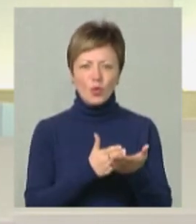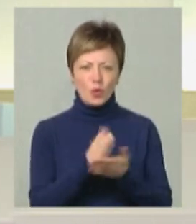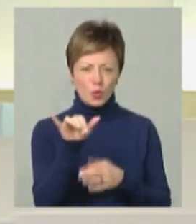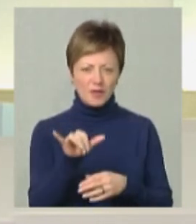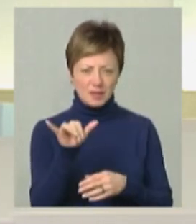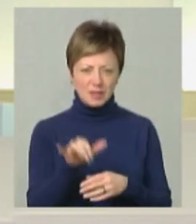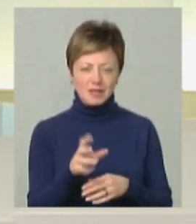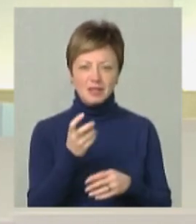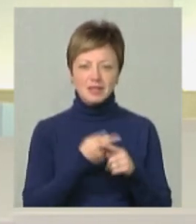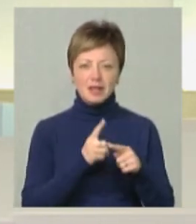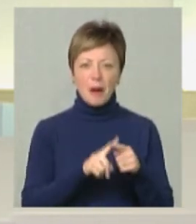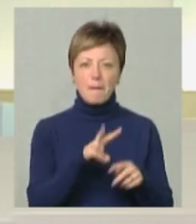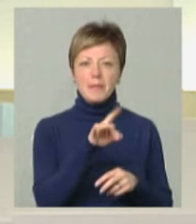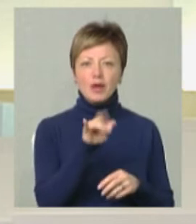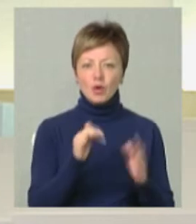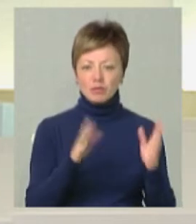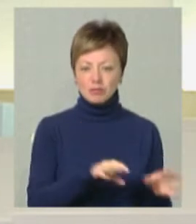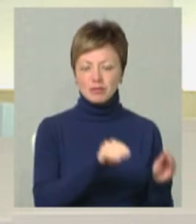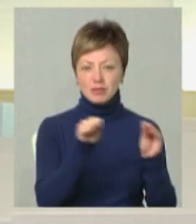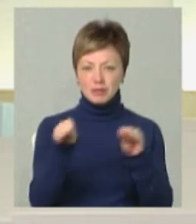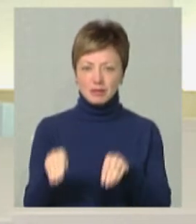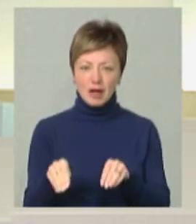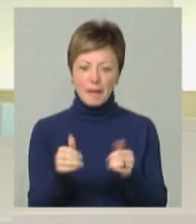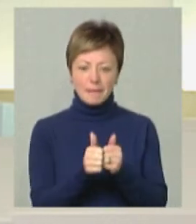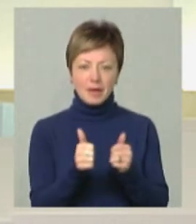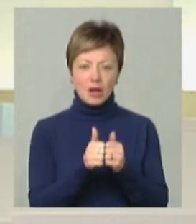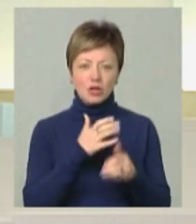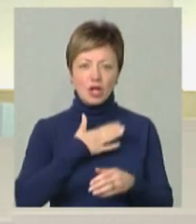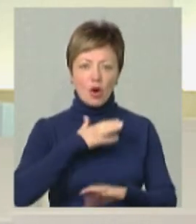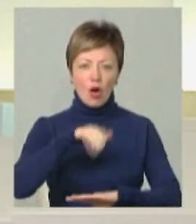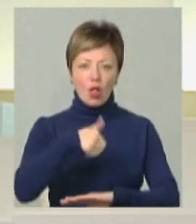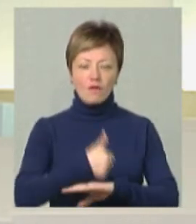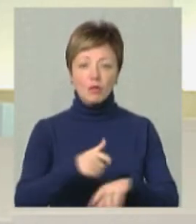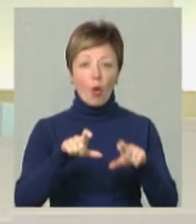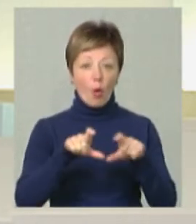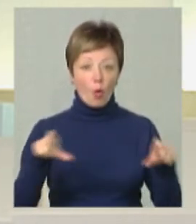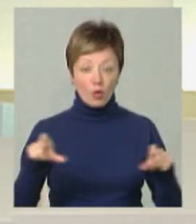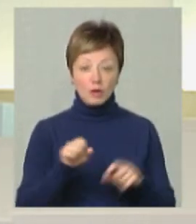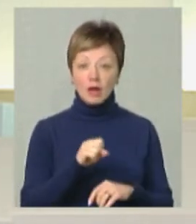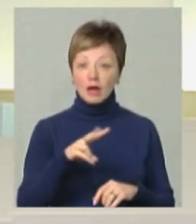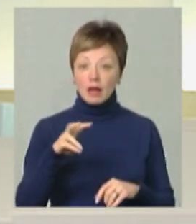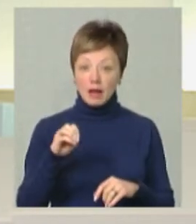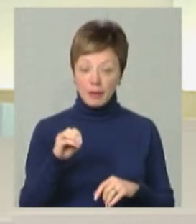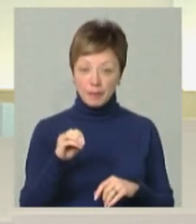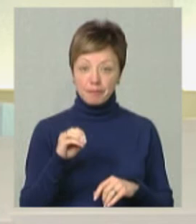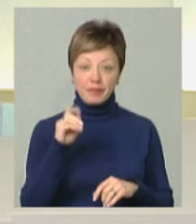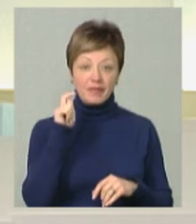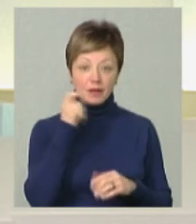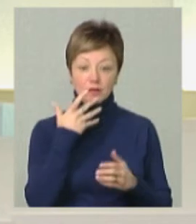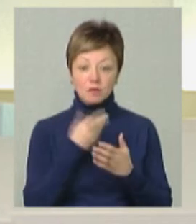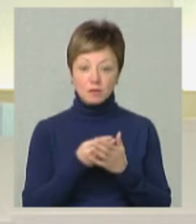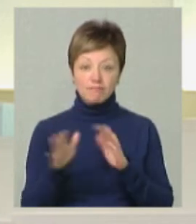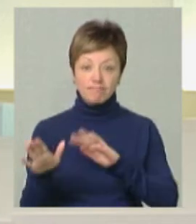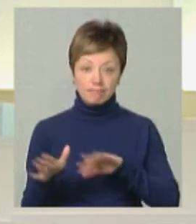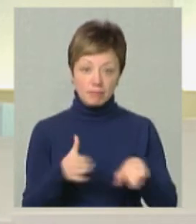ще з проспекту Миру, який розбудовувався, були посаджені перед нашим головним корпусом. Проте біологічного віку вони свої